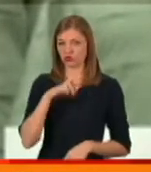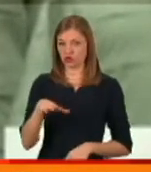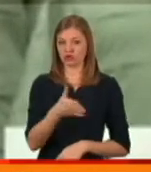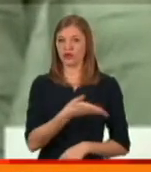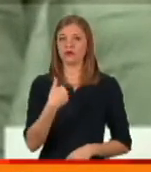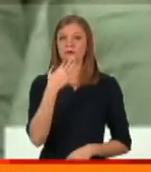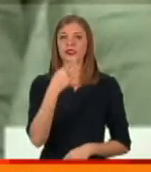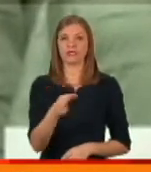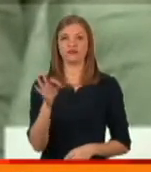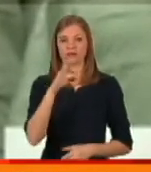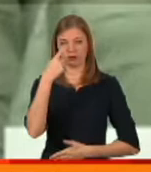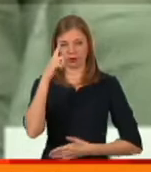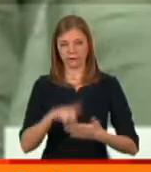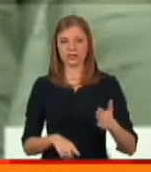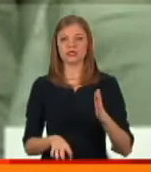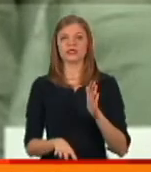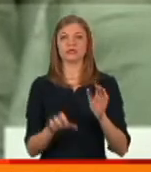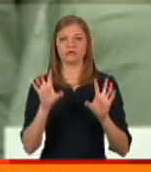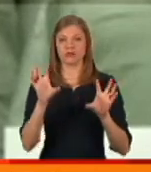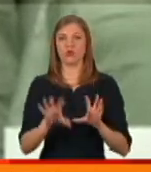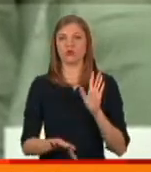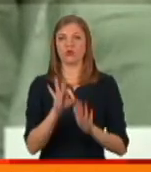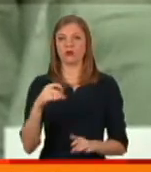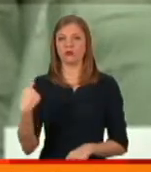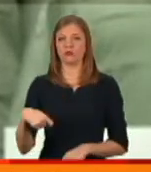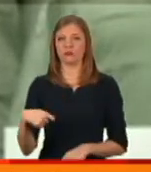ми заявляємо про вірність законно обраному президентові.